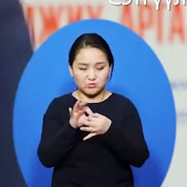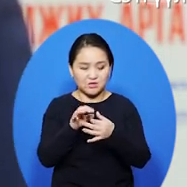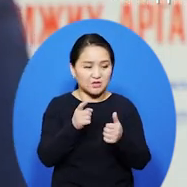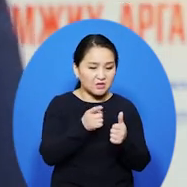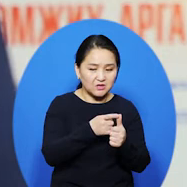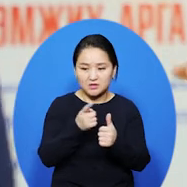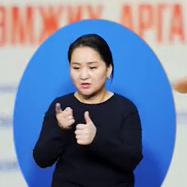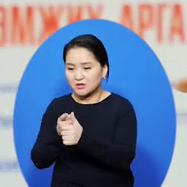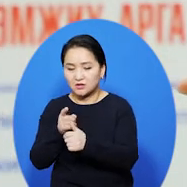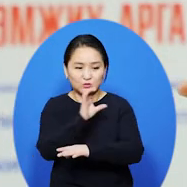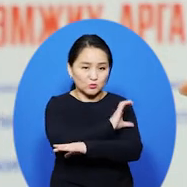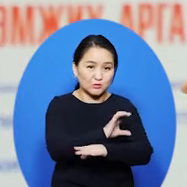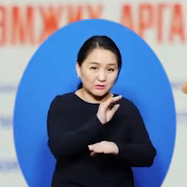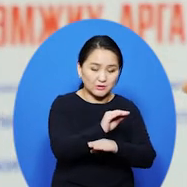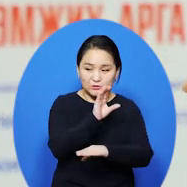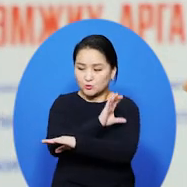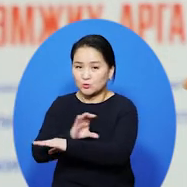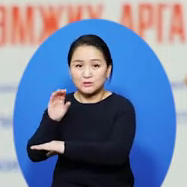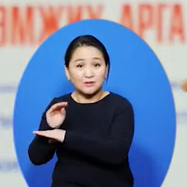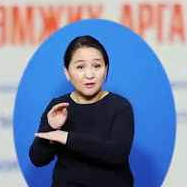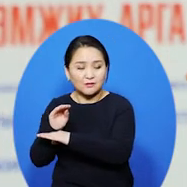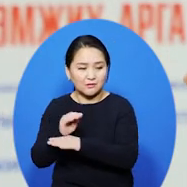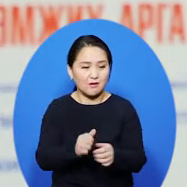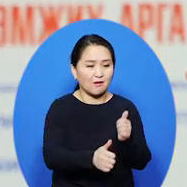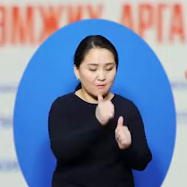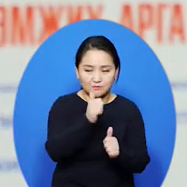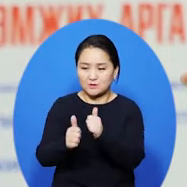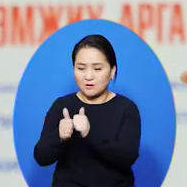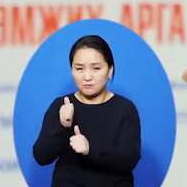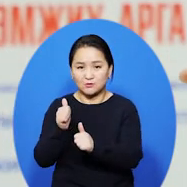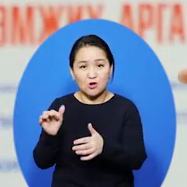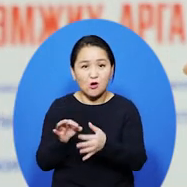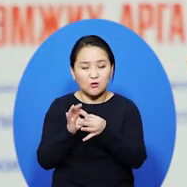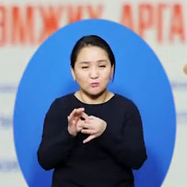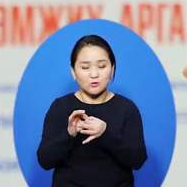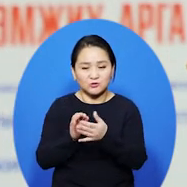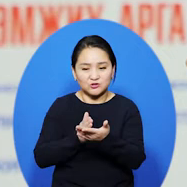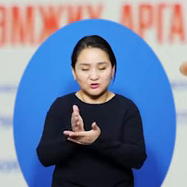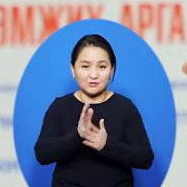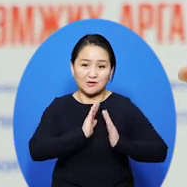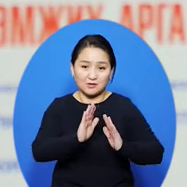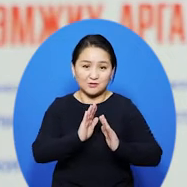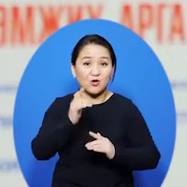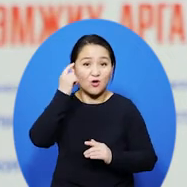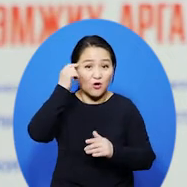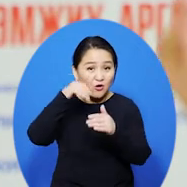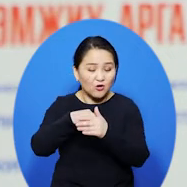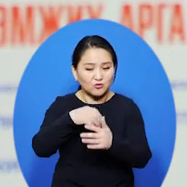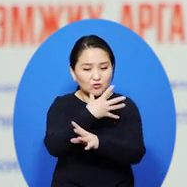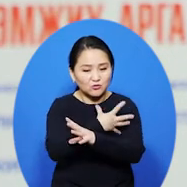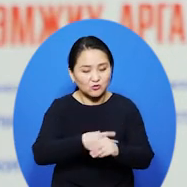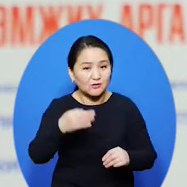өгөхтэй хин хинд нь сургалт болон одоо юу гэдгийг цаашдаа амжилттай тогтвортой ажиллах тэр чиг хандлагыг нь бас